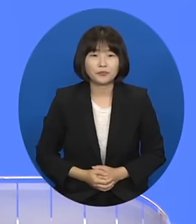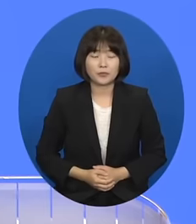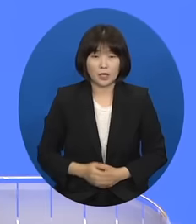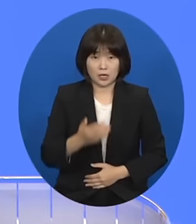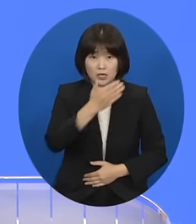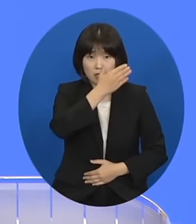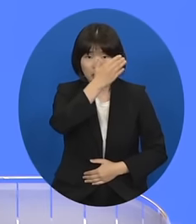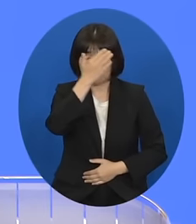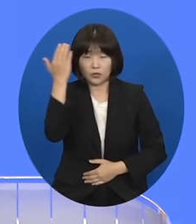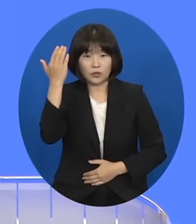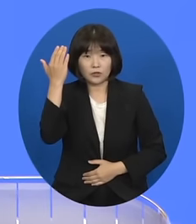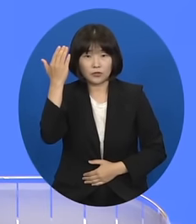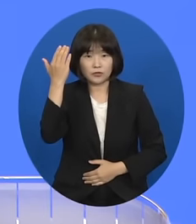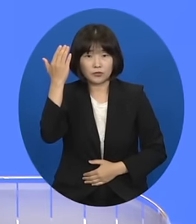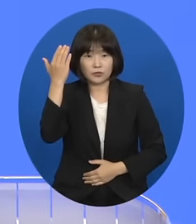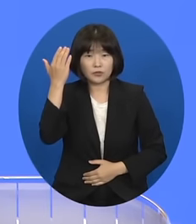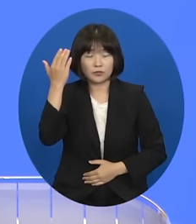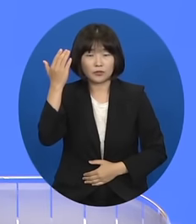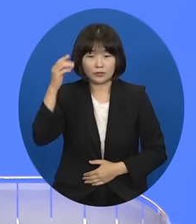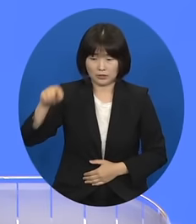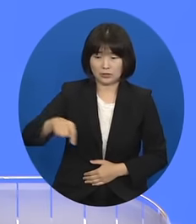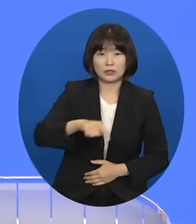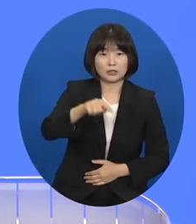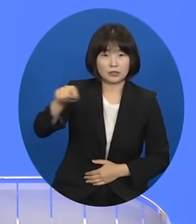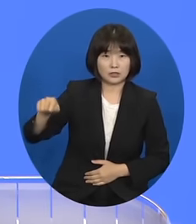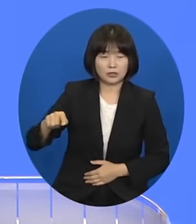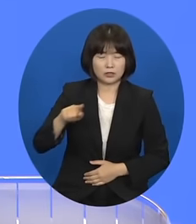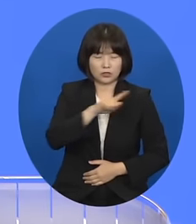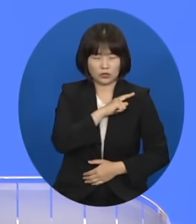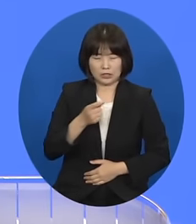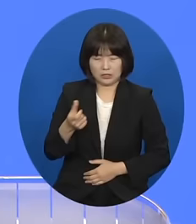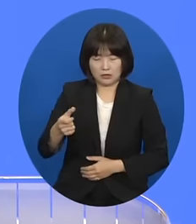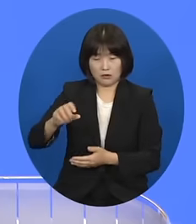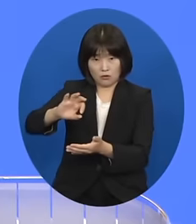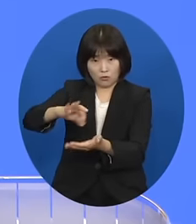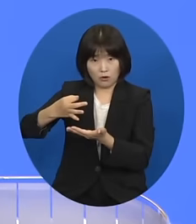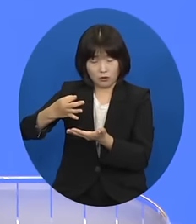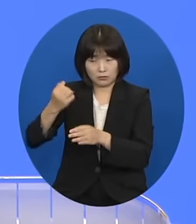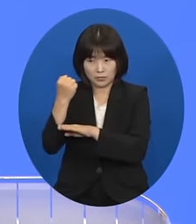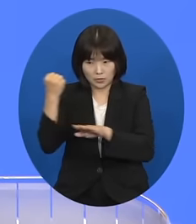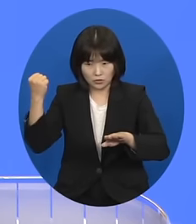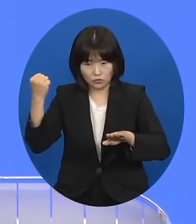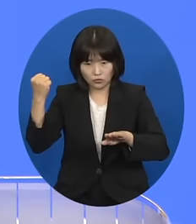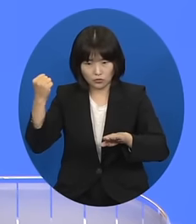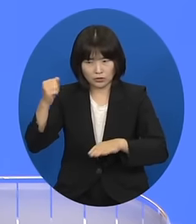지금 청년들이 최저시급 기준으로 한 210만 원 전후거든요.